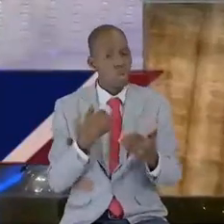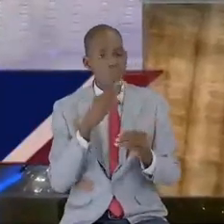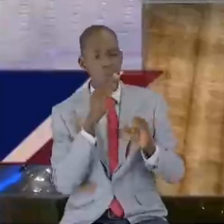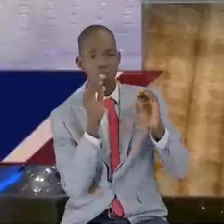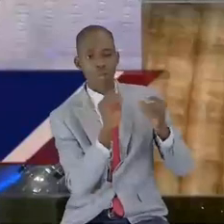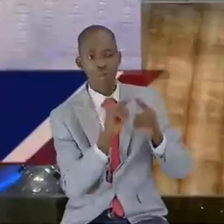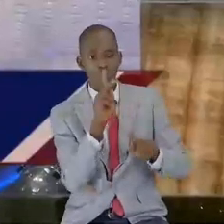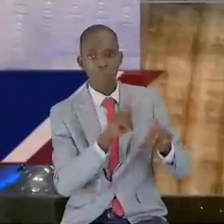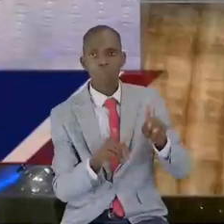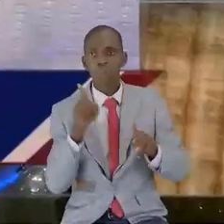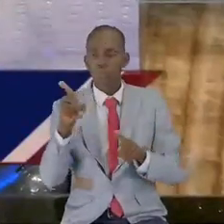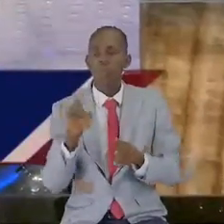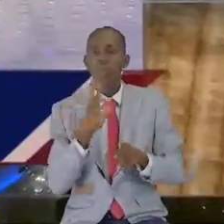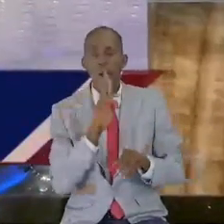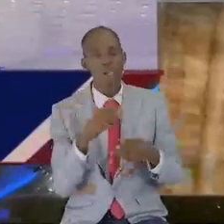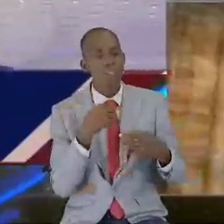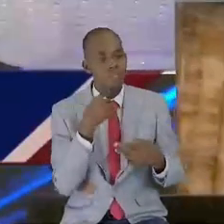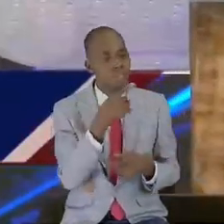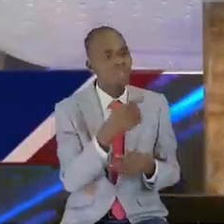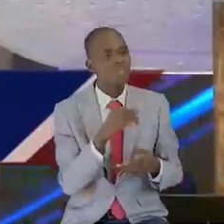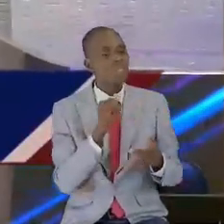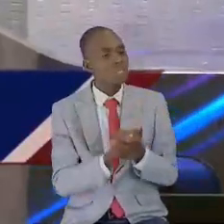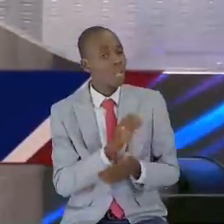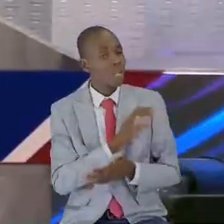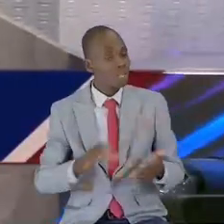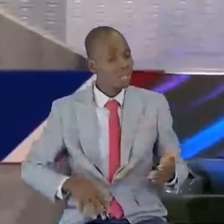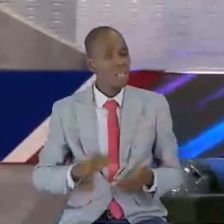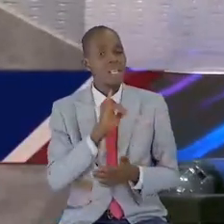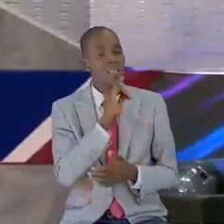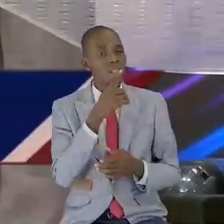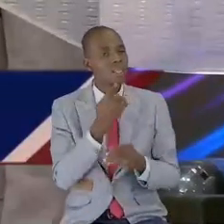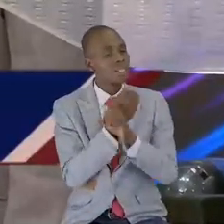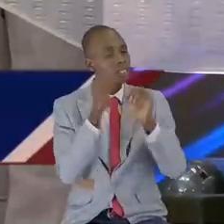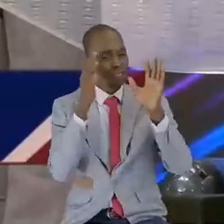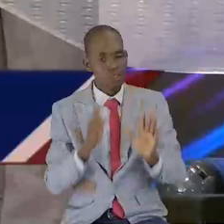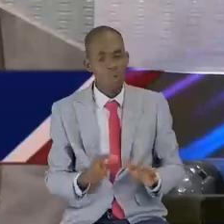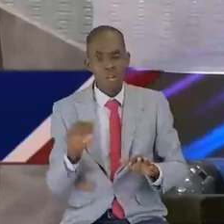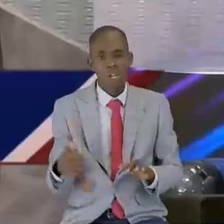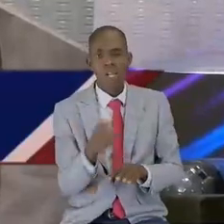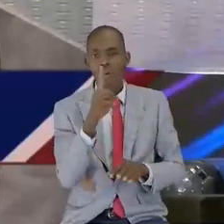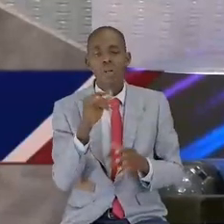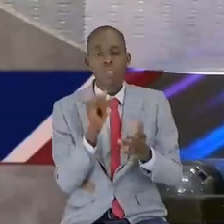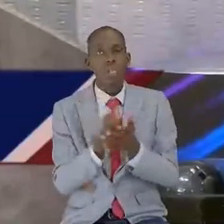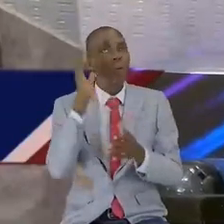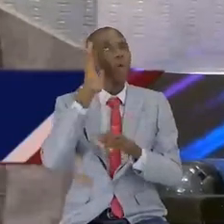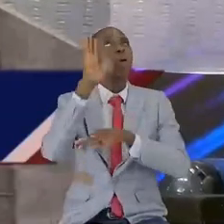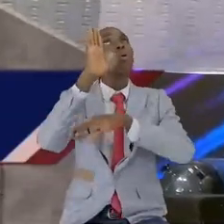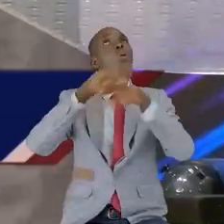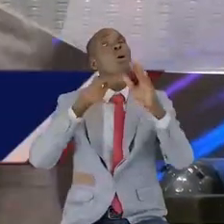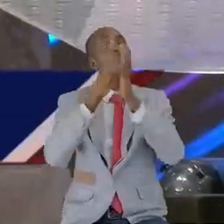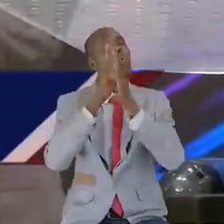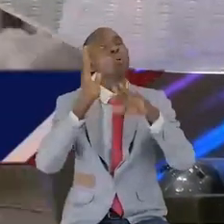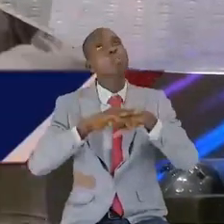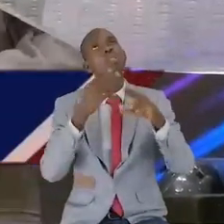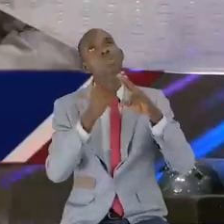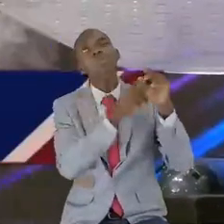la vérité a été donnée à ceux à qui il essaie d'enseigner. La vérité est que Christ est le seul